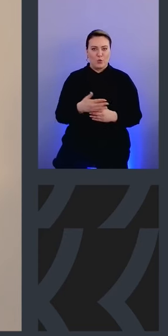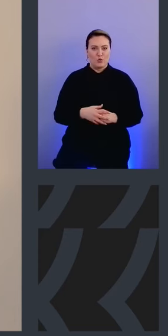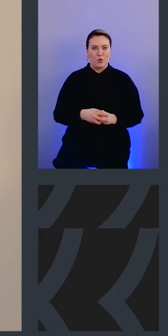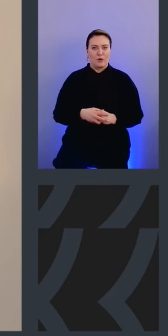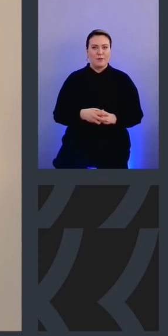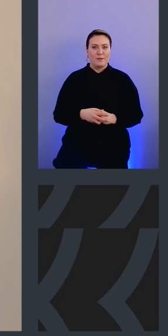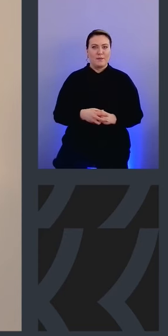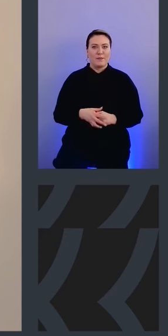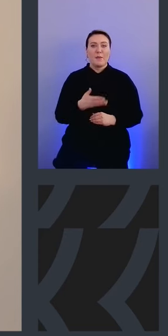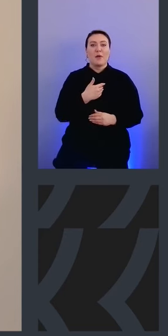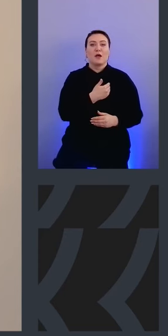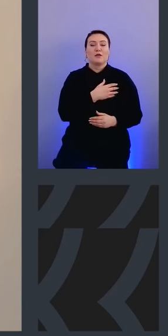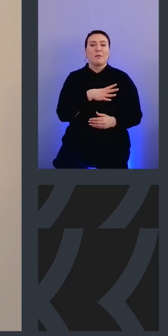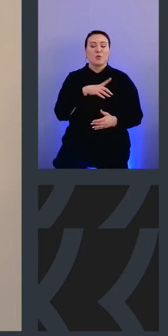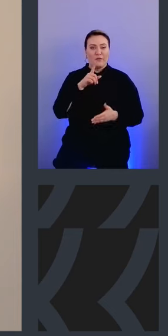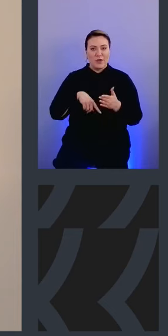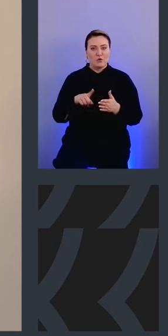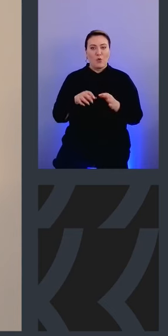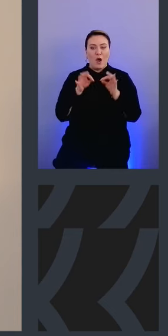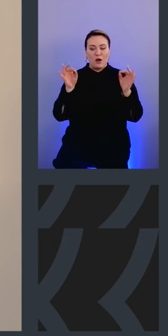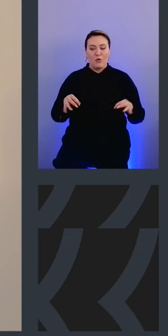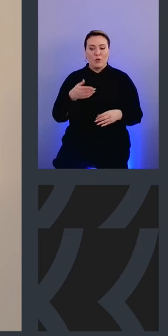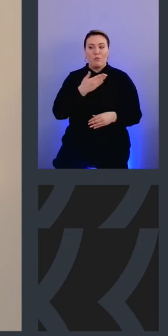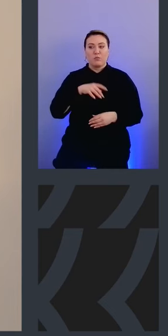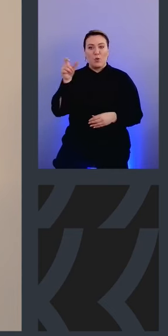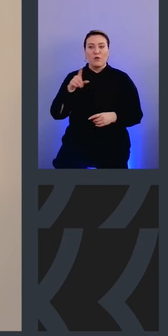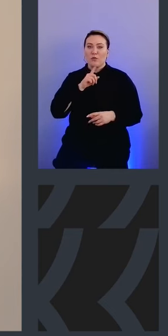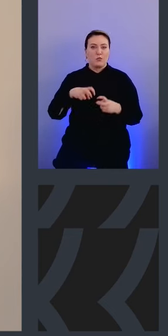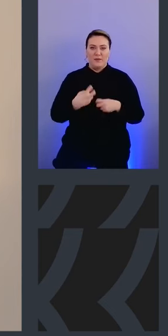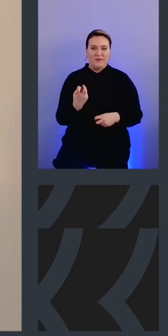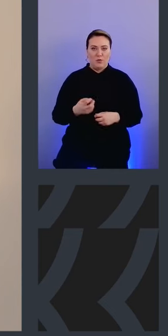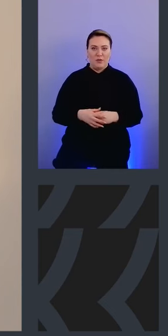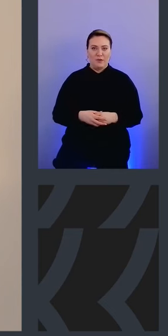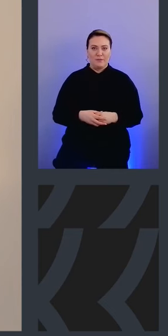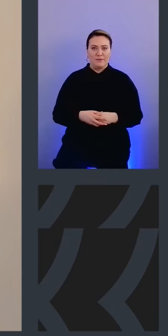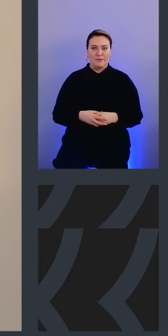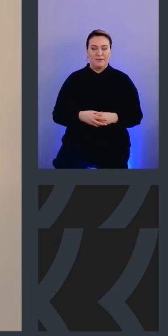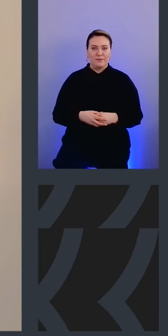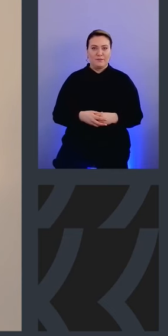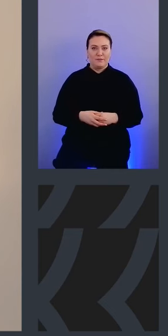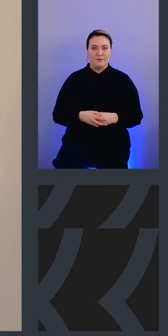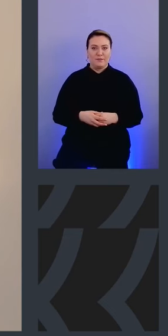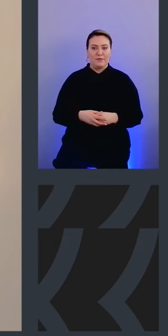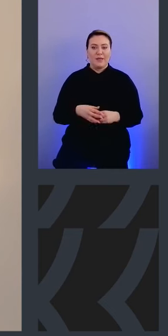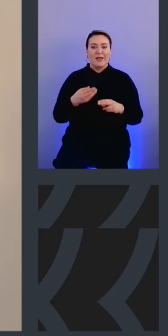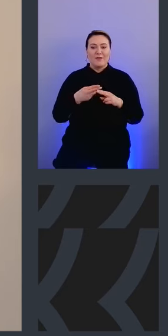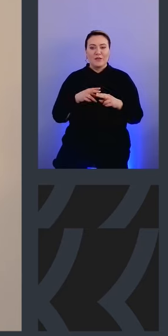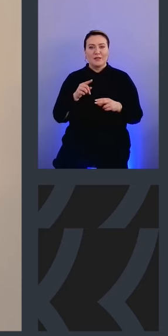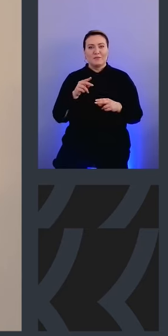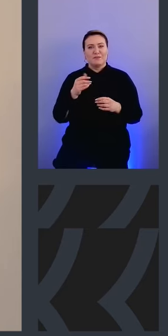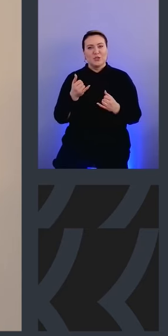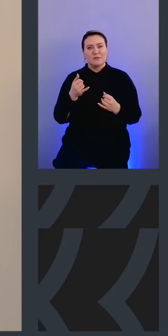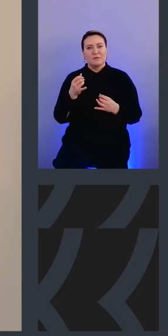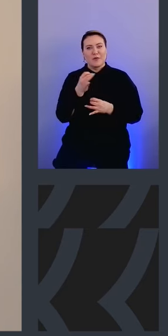Мы хотим быть уверены, что аккаунты пользователей не будут взломаны. То есть вот у нас сейчас это вот деление, оно больше про